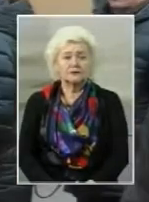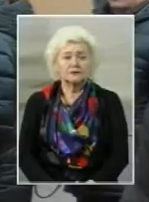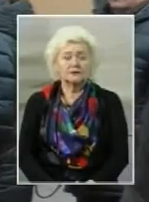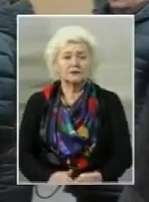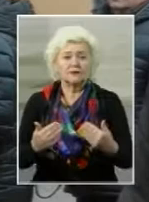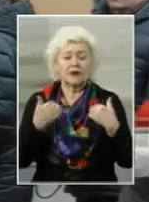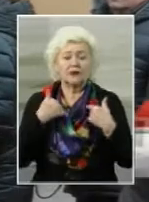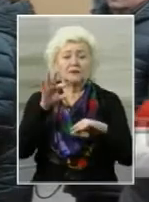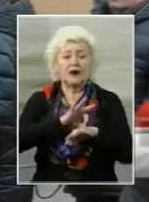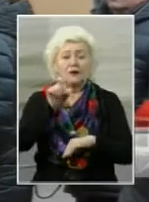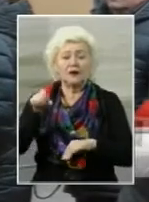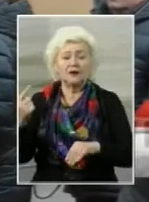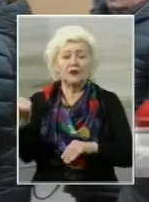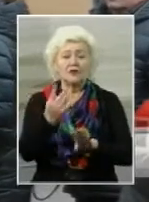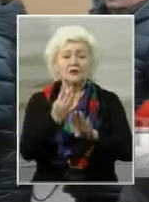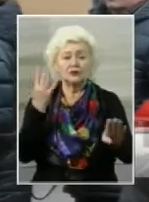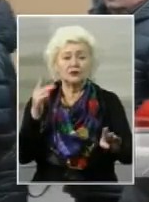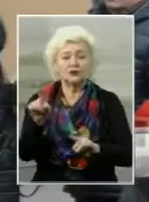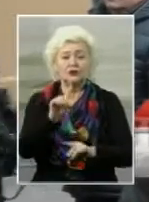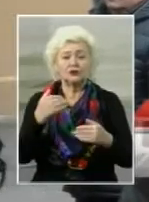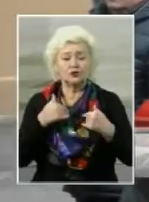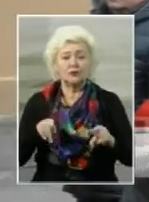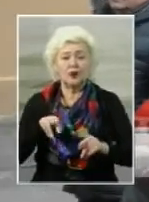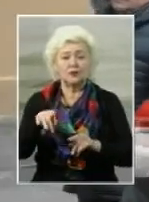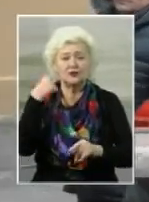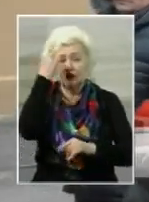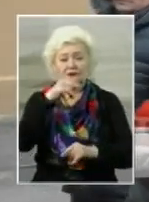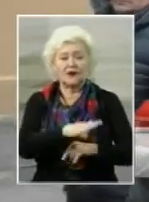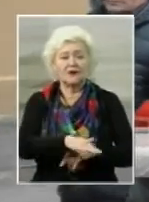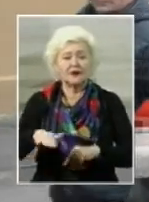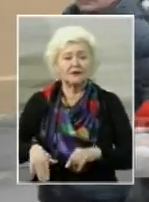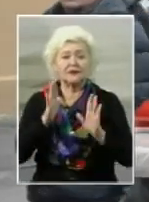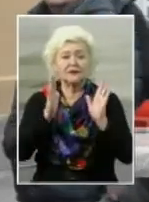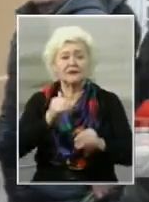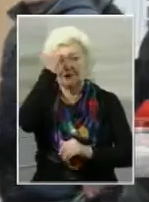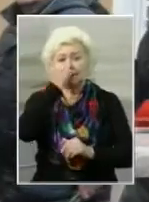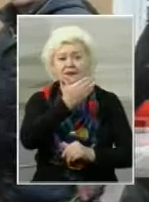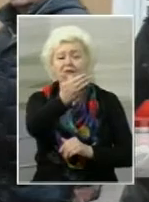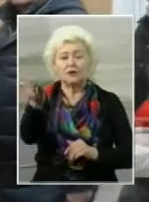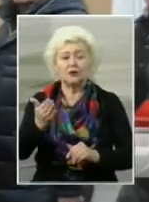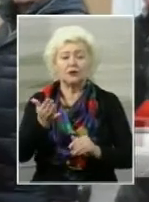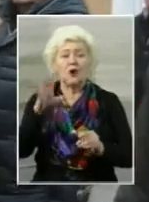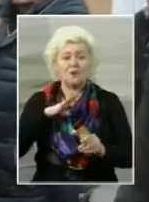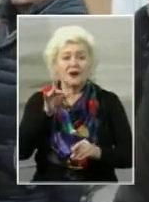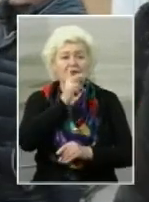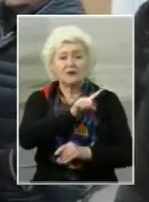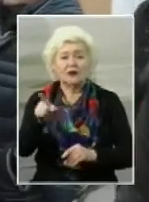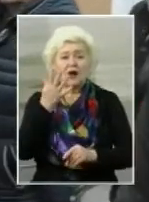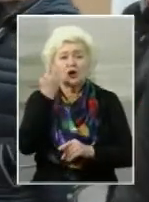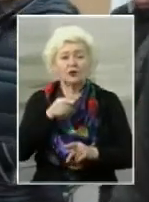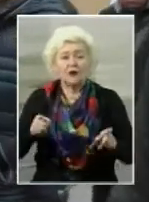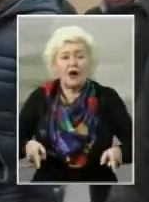Я пацієнт. Це в першу чергу, що я сьогодні пересуваюся на своїх власних ногах тільки завдяки йому, тому що був період, коли я вже ходив на